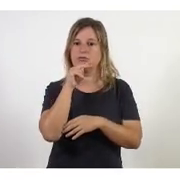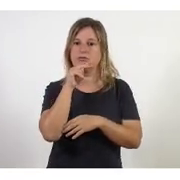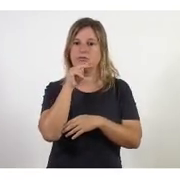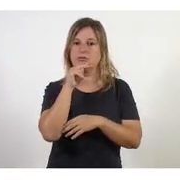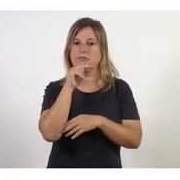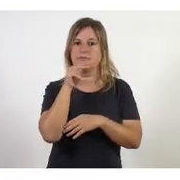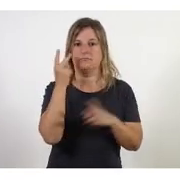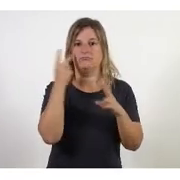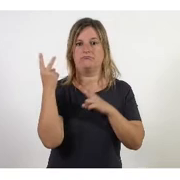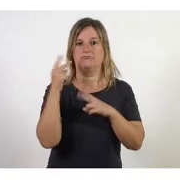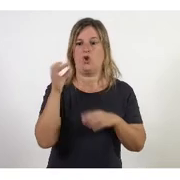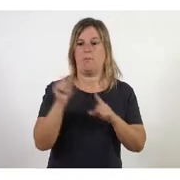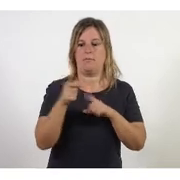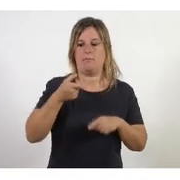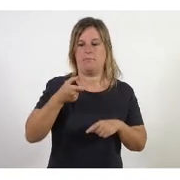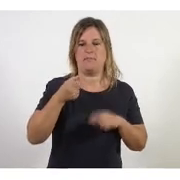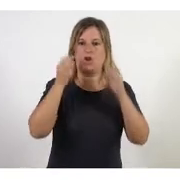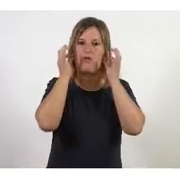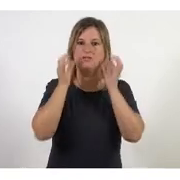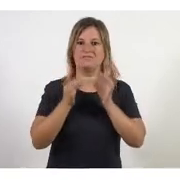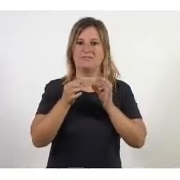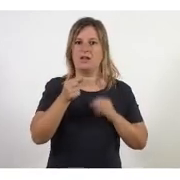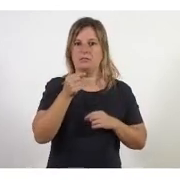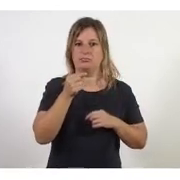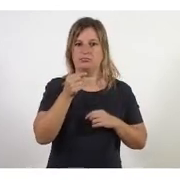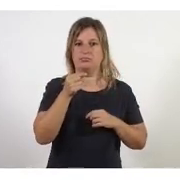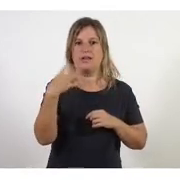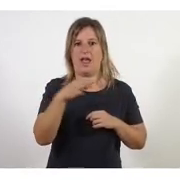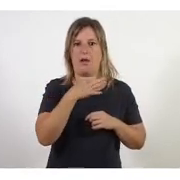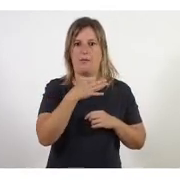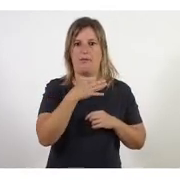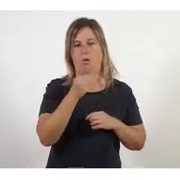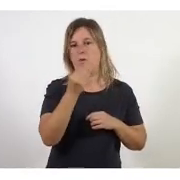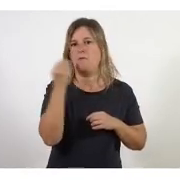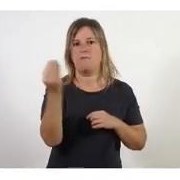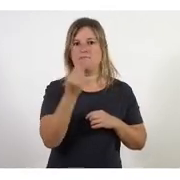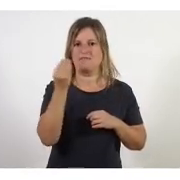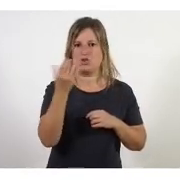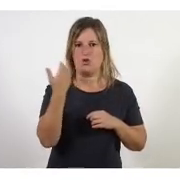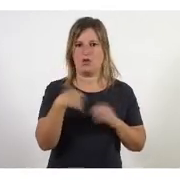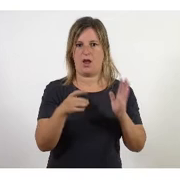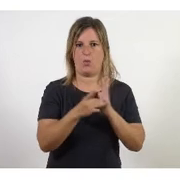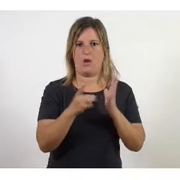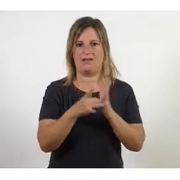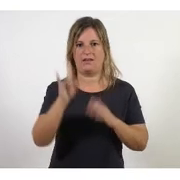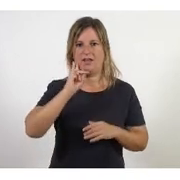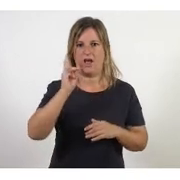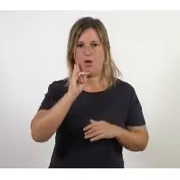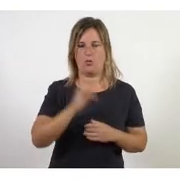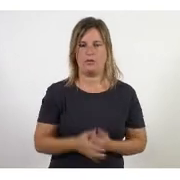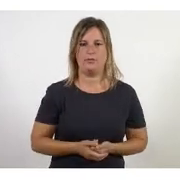aquest micròfon, per captar la seva veu. Només fent això, l'àudio del meu vídeo puja moltíssim de